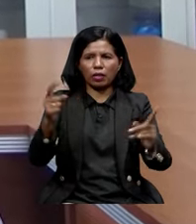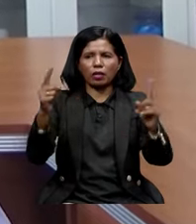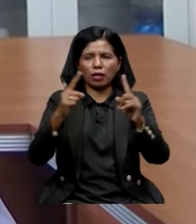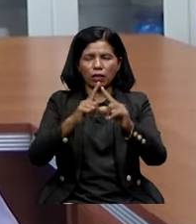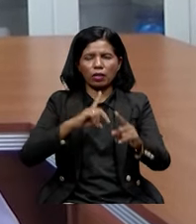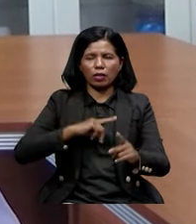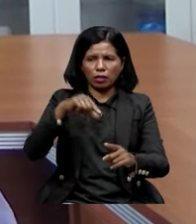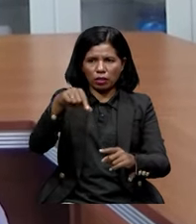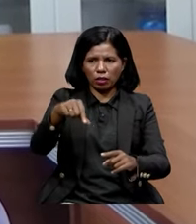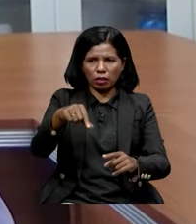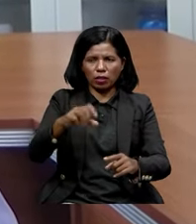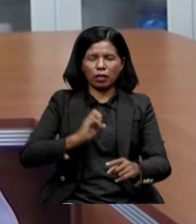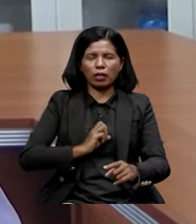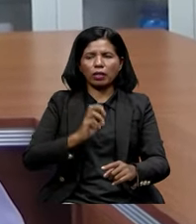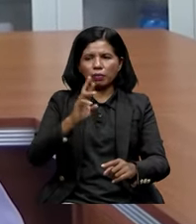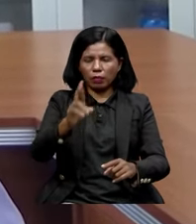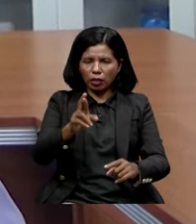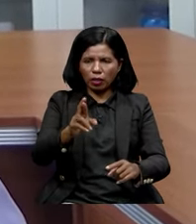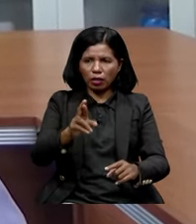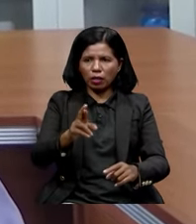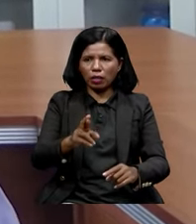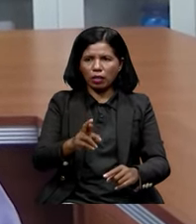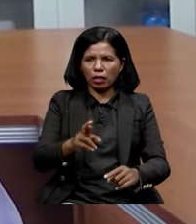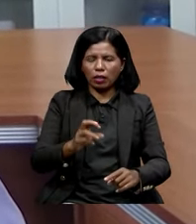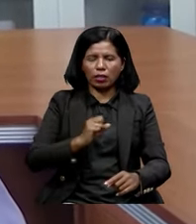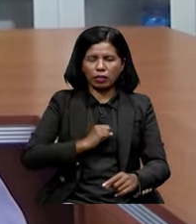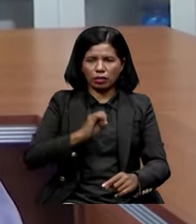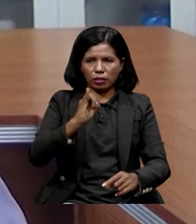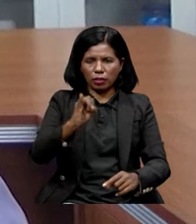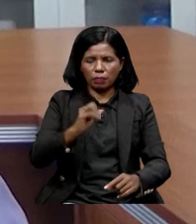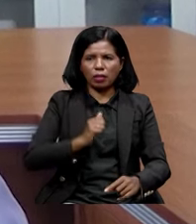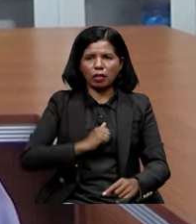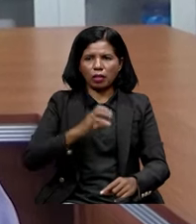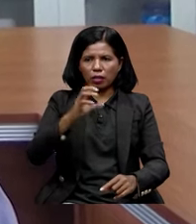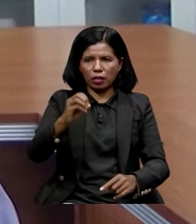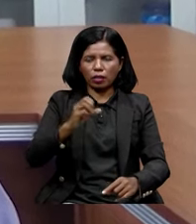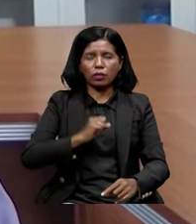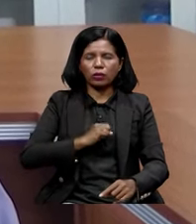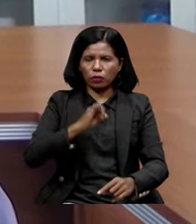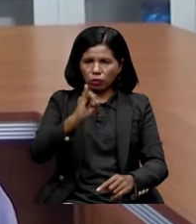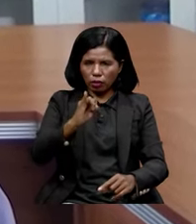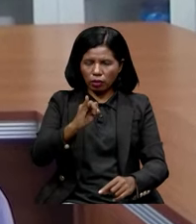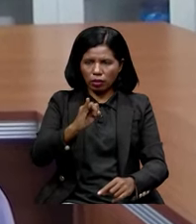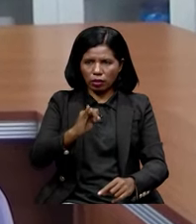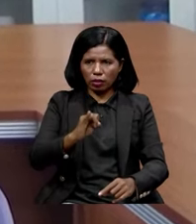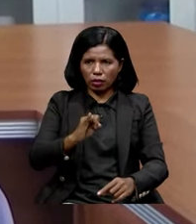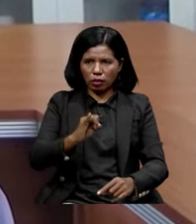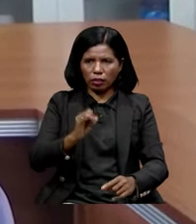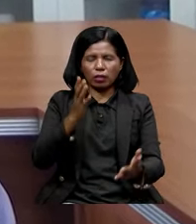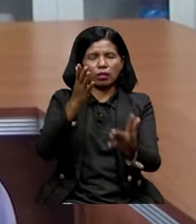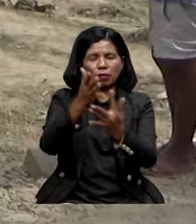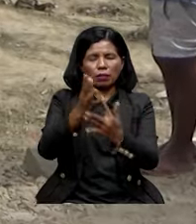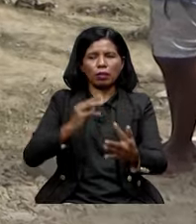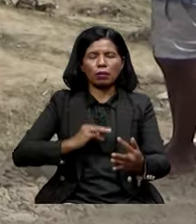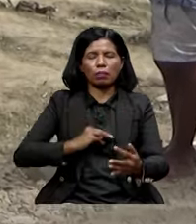quizá Hermera, Same, Ainaro, Suai, Mosse intam hoti ham nan lewana